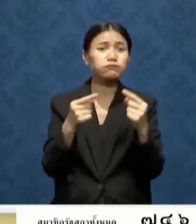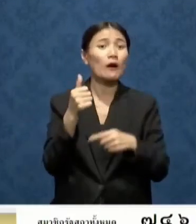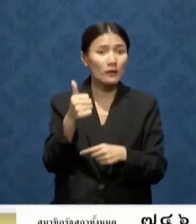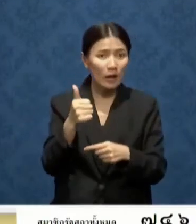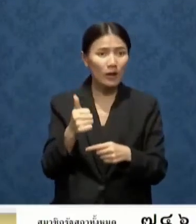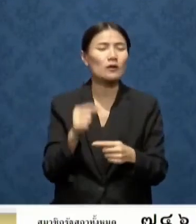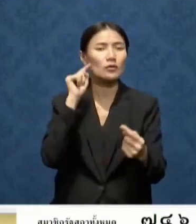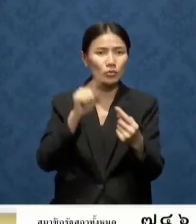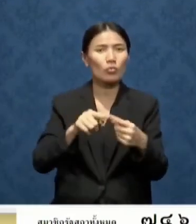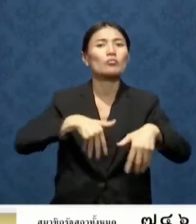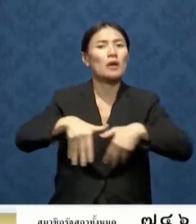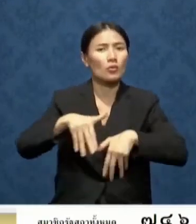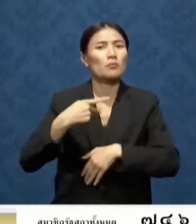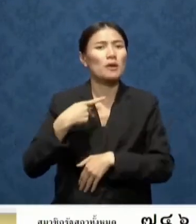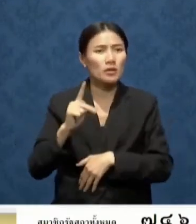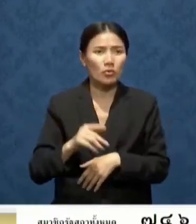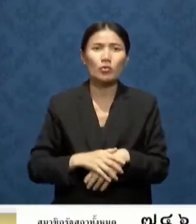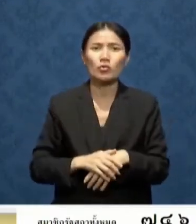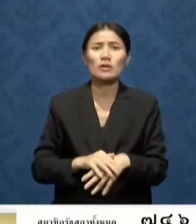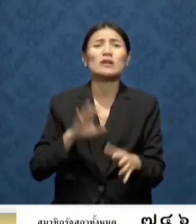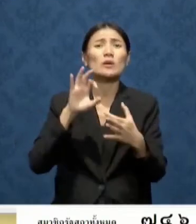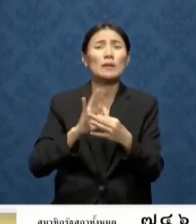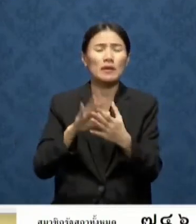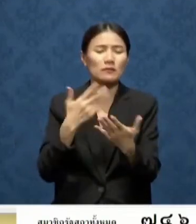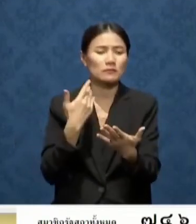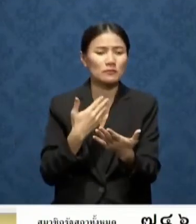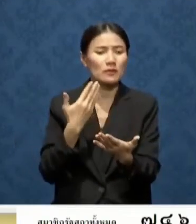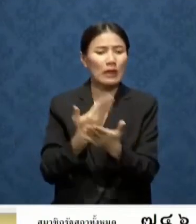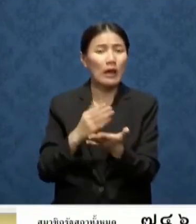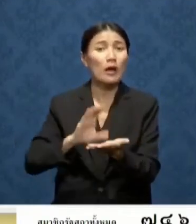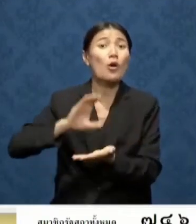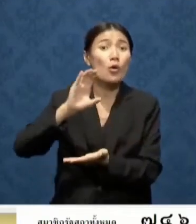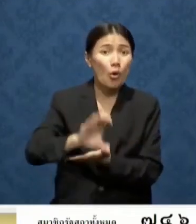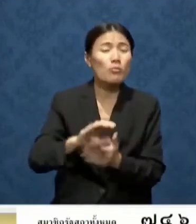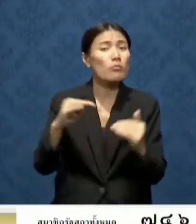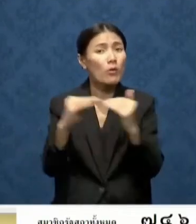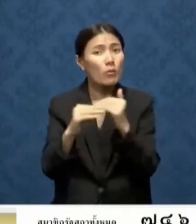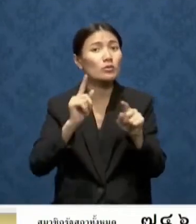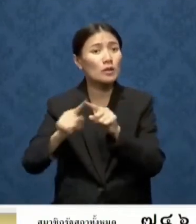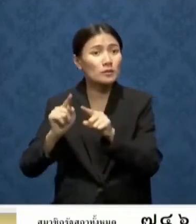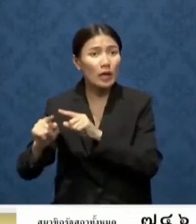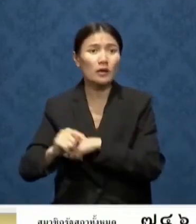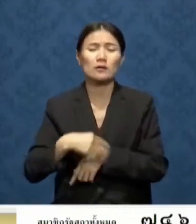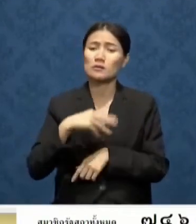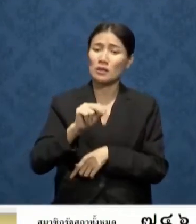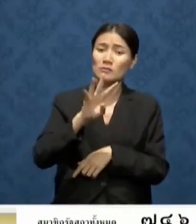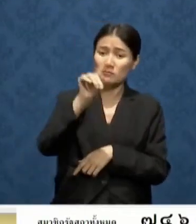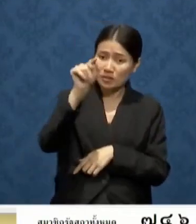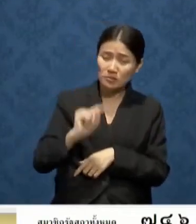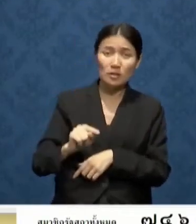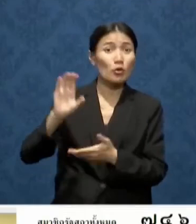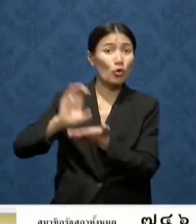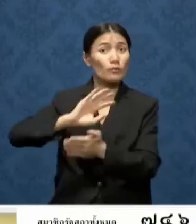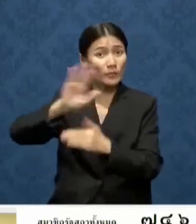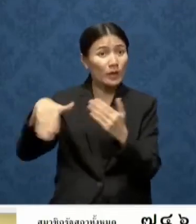ท่านไปคดใหดีก่อนคำตคมเป็เรื่องใหญ่ใช้งบลงทุนคิเป็ 34% ของงบลงทุนทั้ประเทศแล้วกสูงสุแบบท้